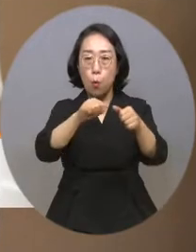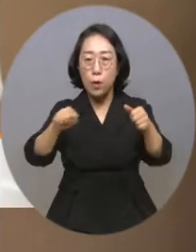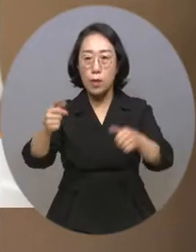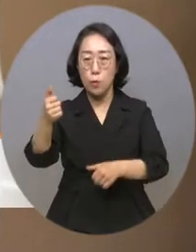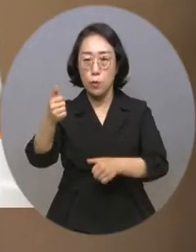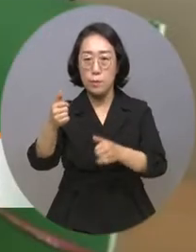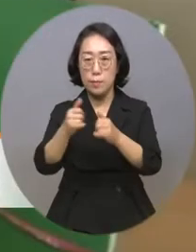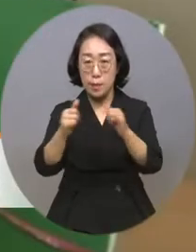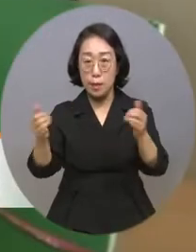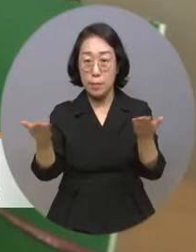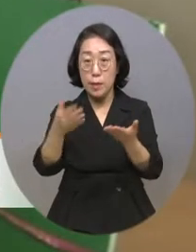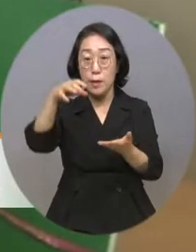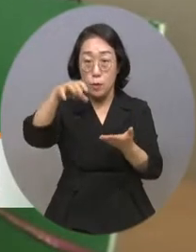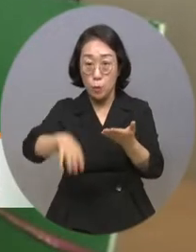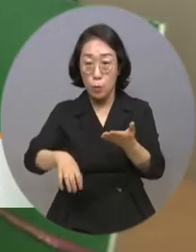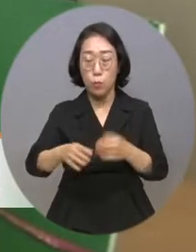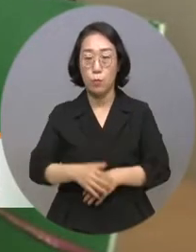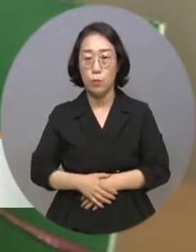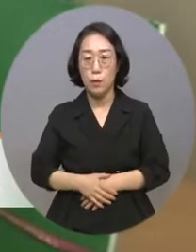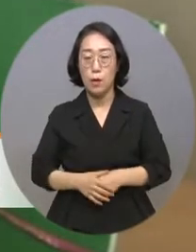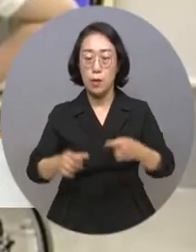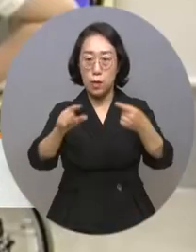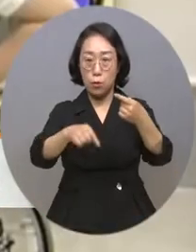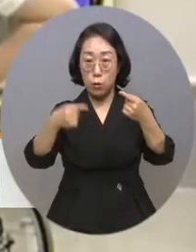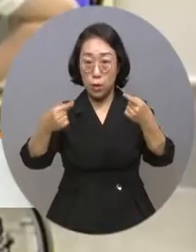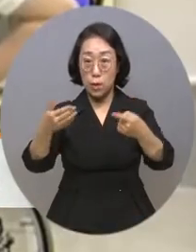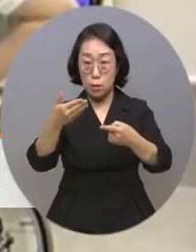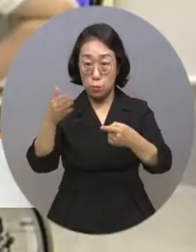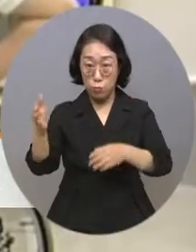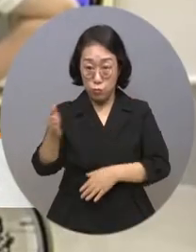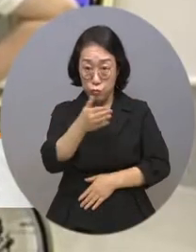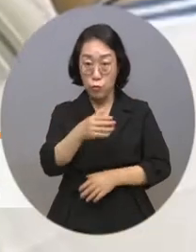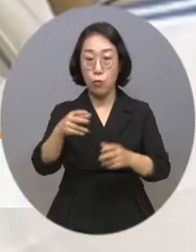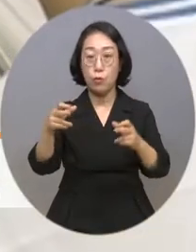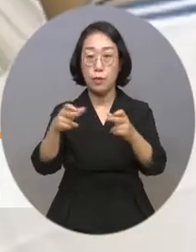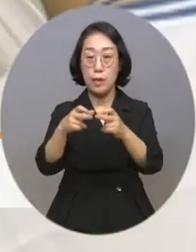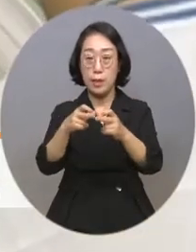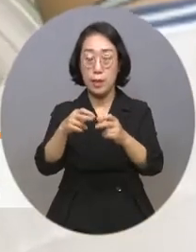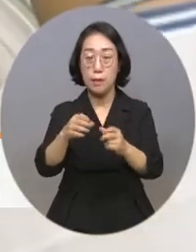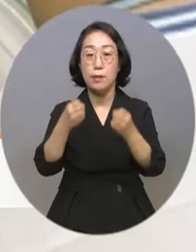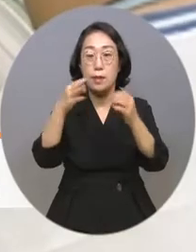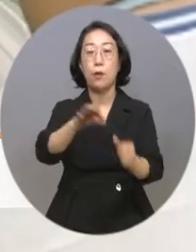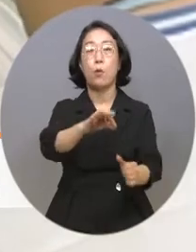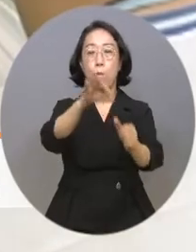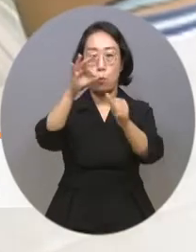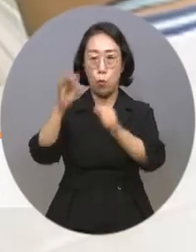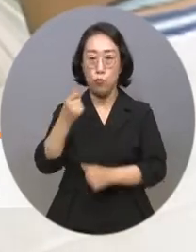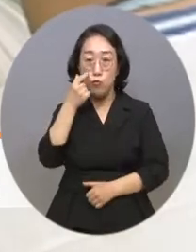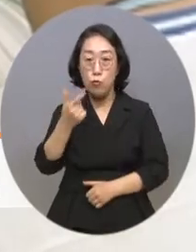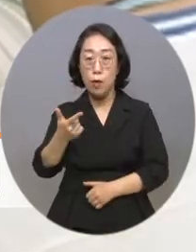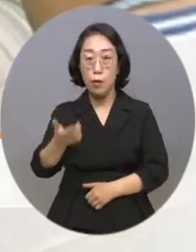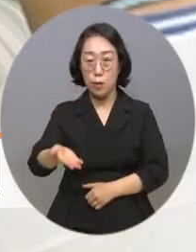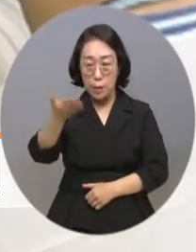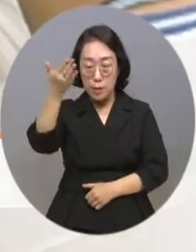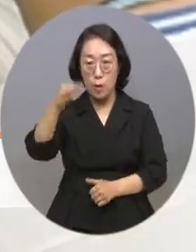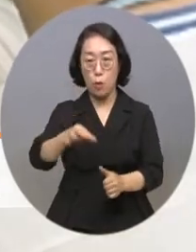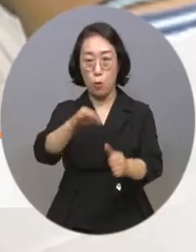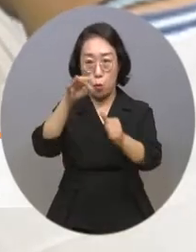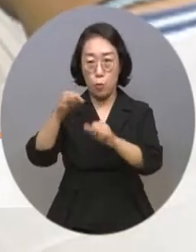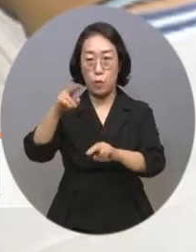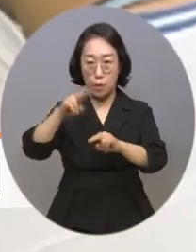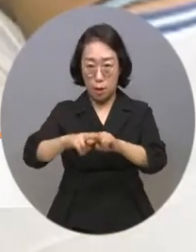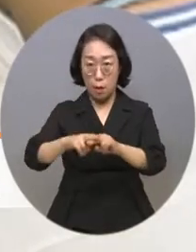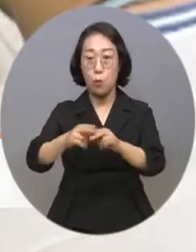미만 사업주로서 올해 1월 1일 이후 장애인 근로자를 새로 채용해 6개월 이상 고용을 유지한